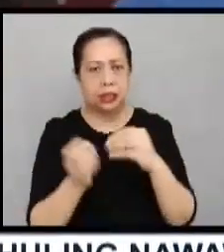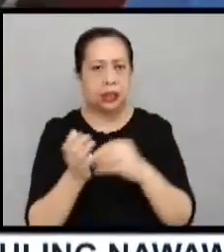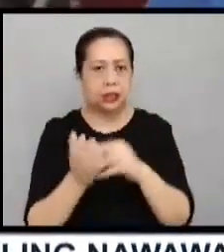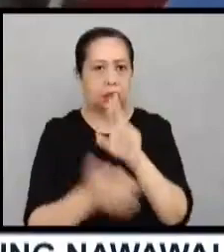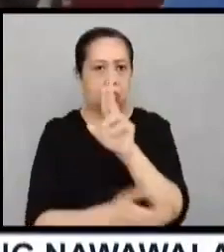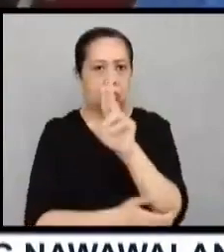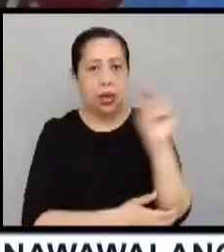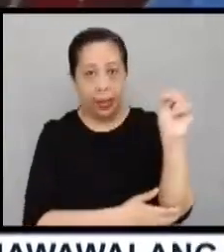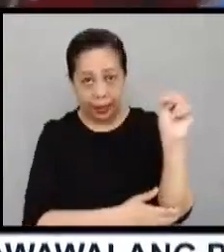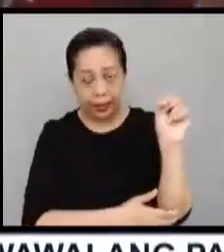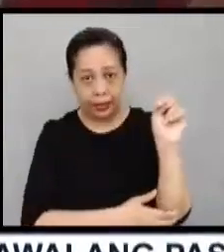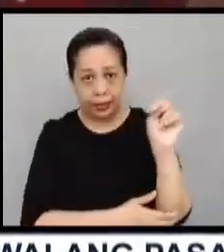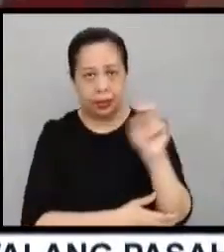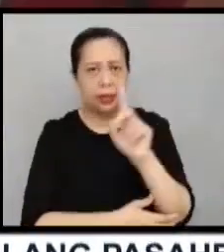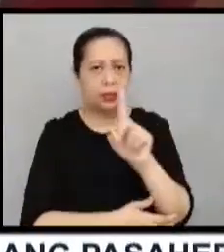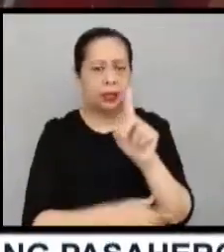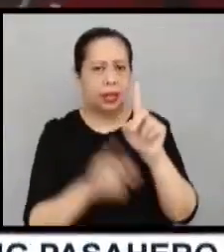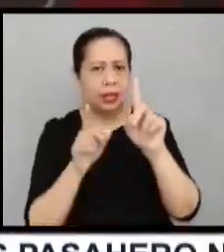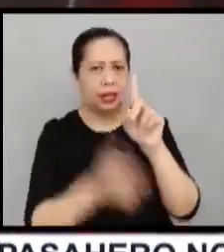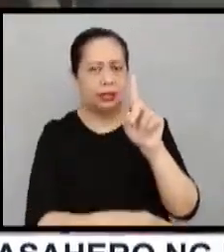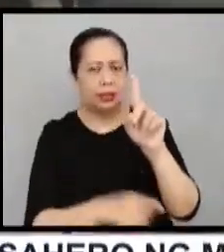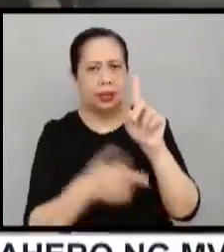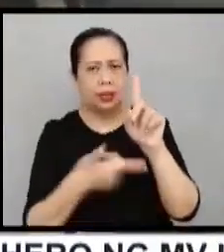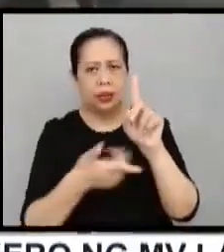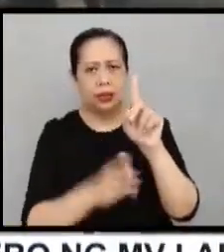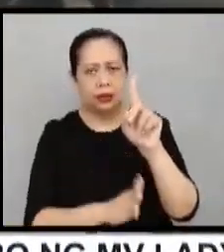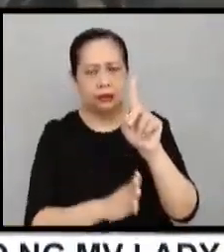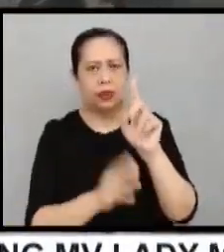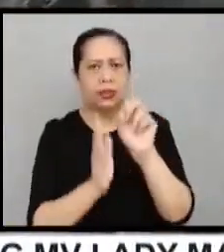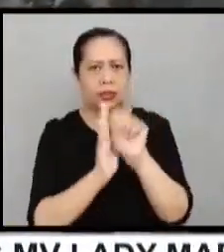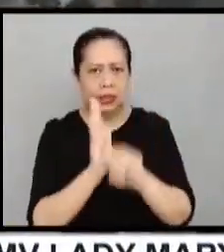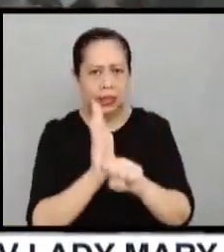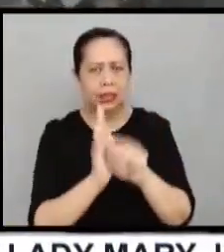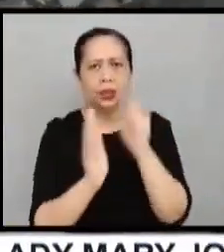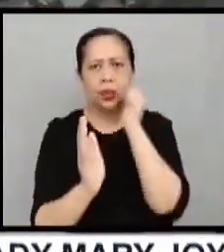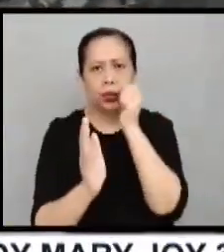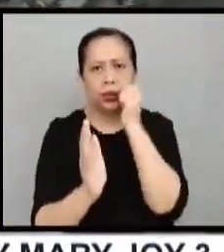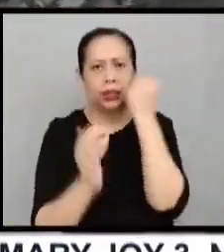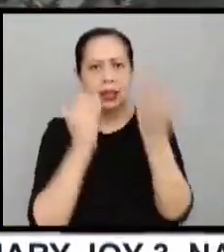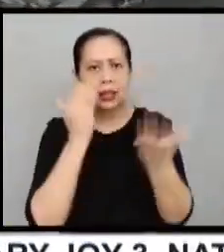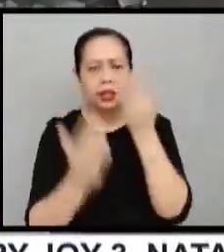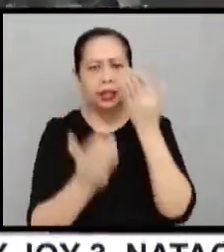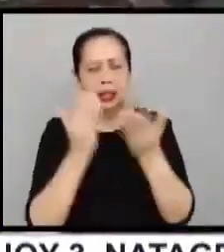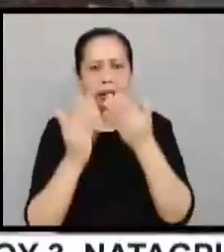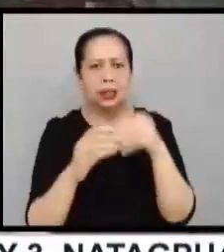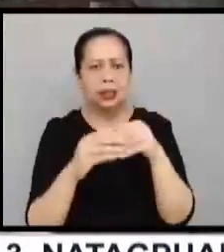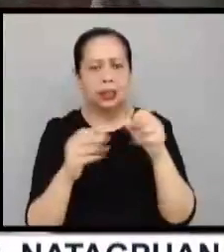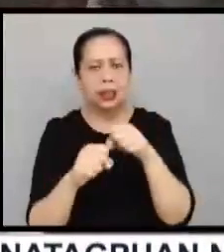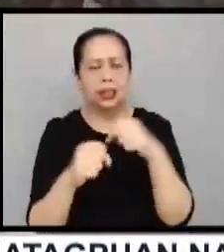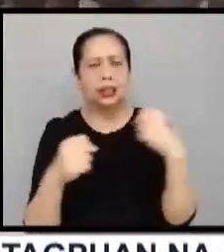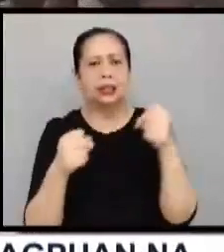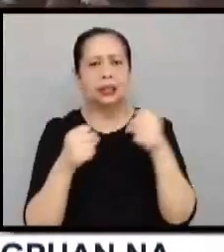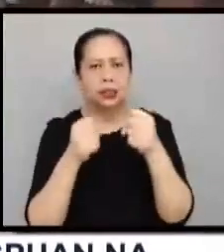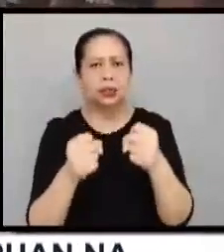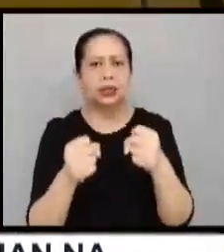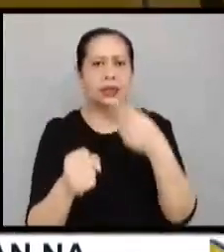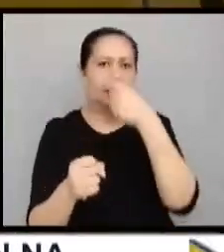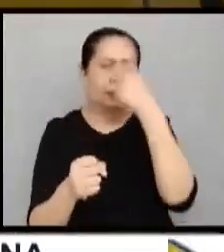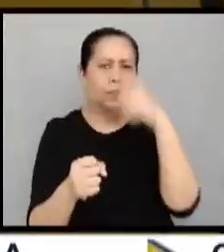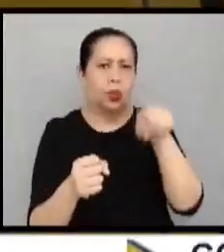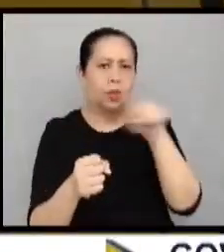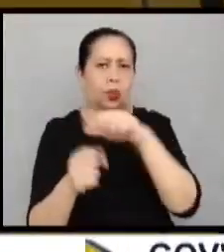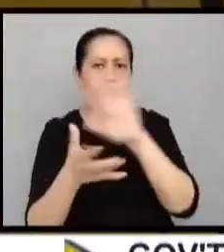Nations, isa sa kada 24 na segundo ang namamatay dahil sa aksidente sa kalsada sa buong mundo. Katumbas ito